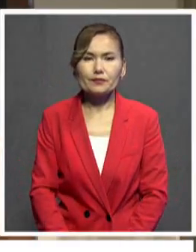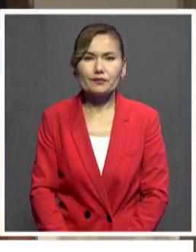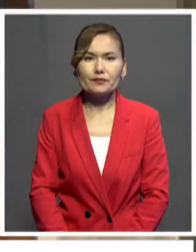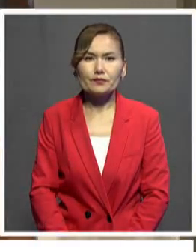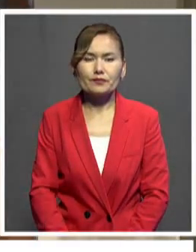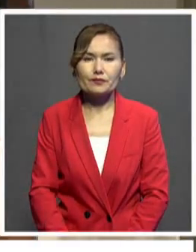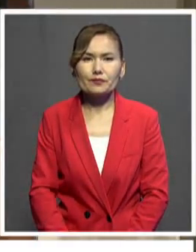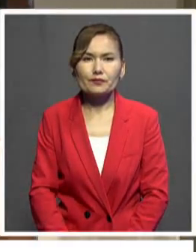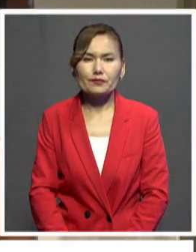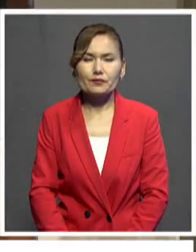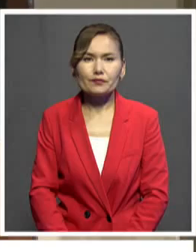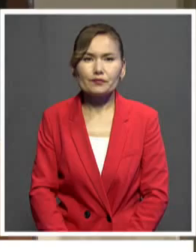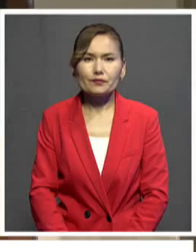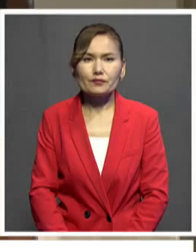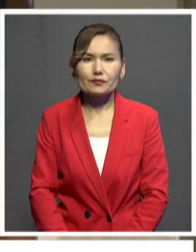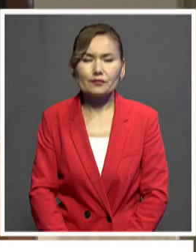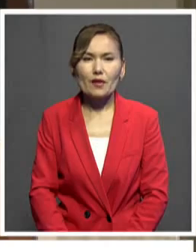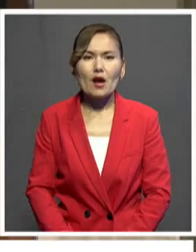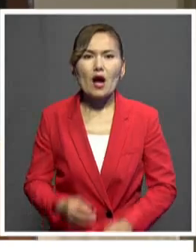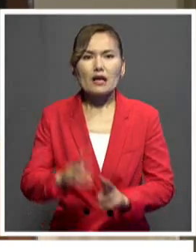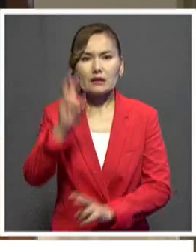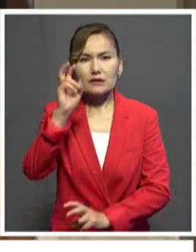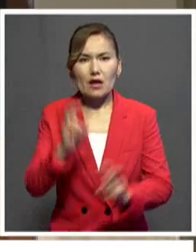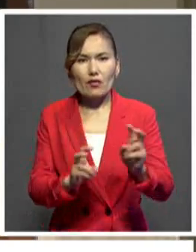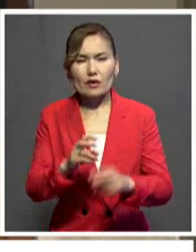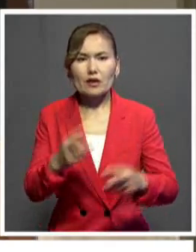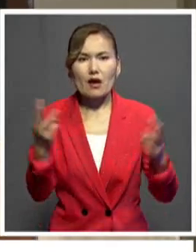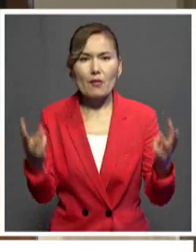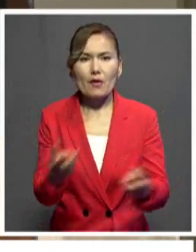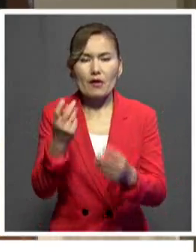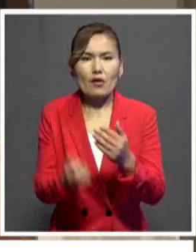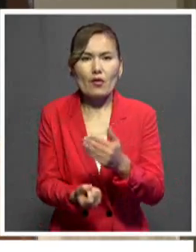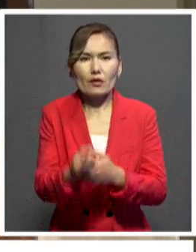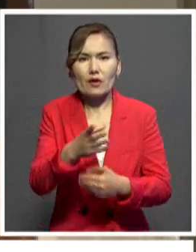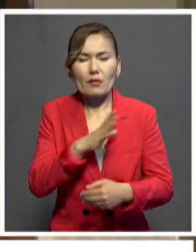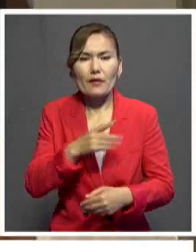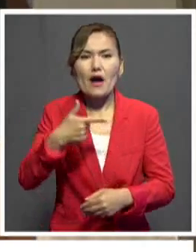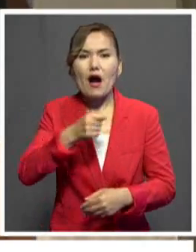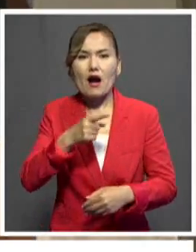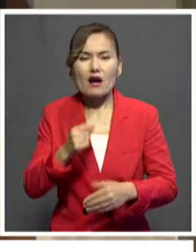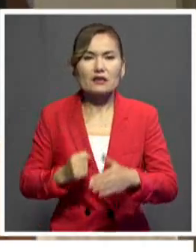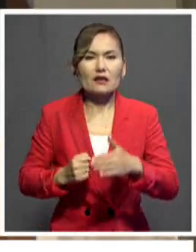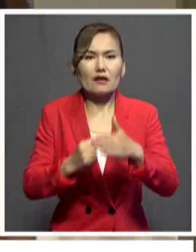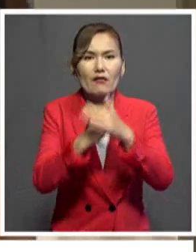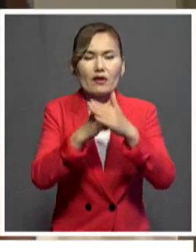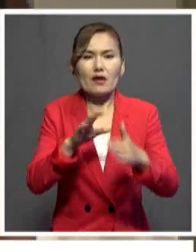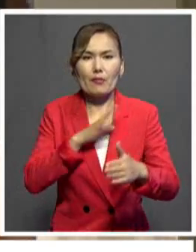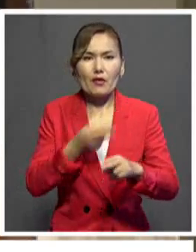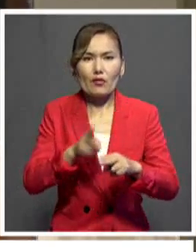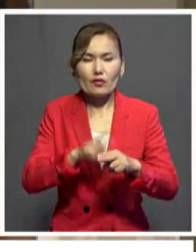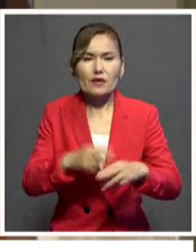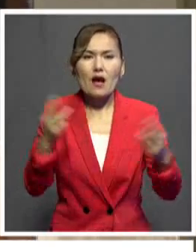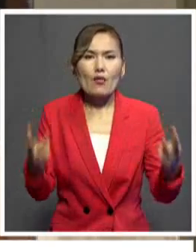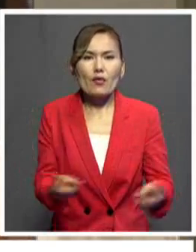Каталитикалық крекингті қосу барысындағы артық газды ауаға шығару фактісі бар.